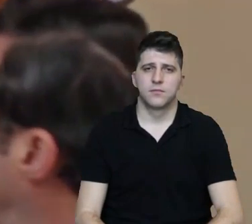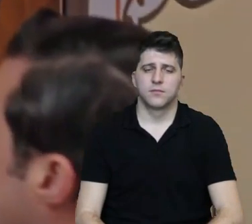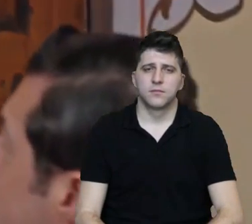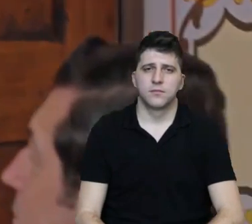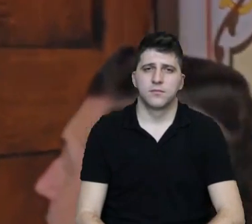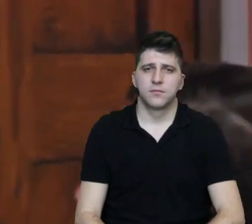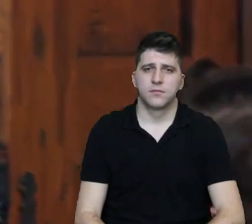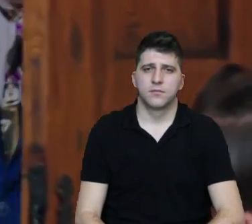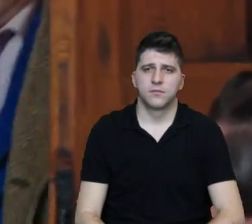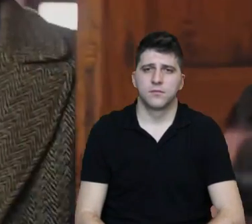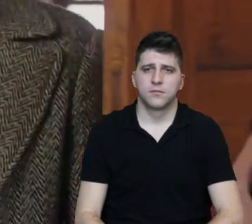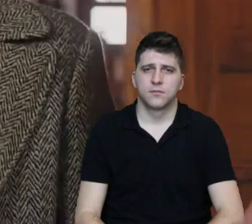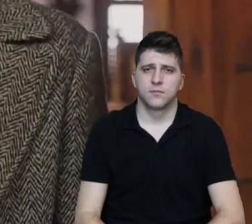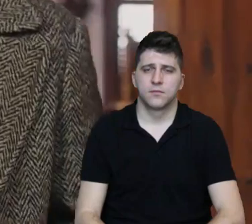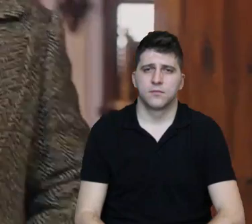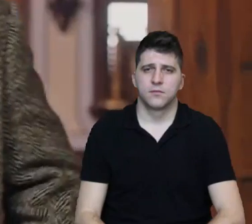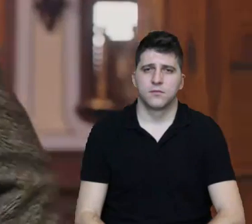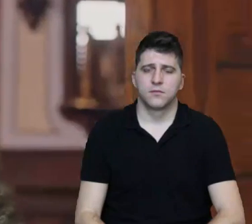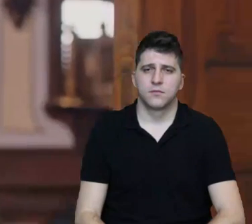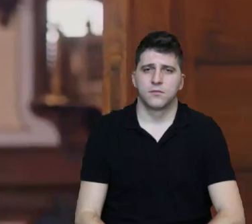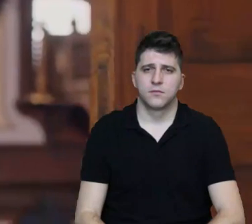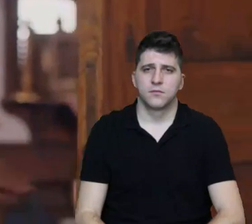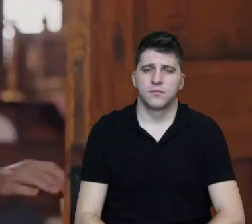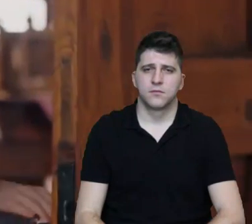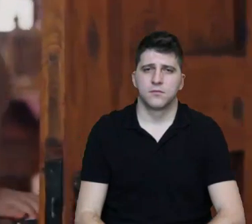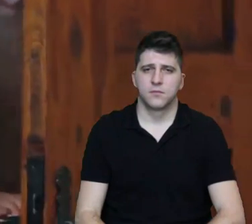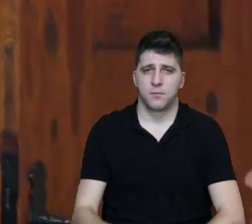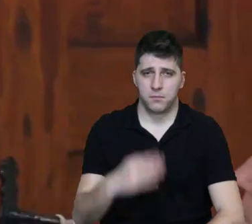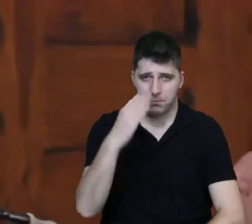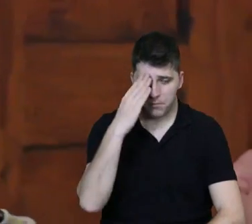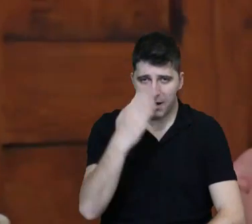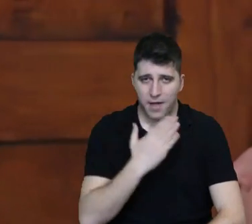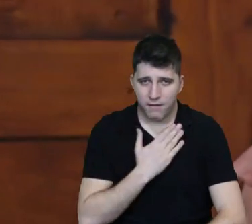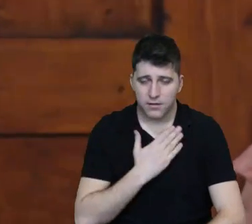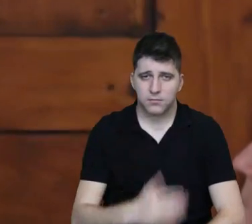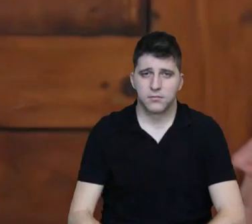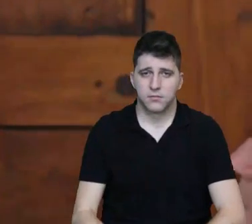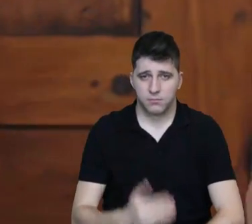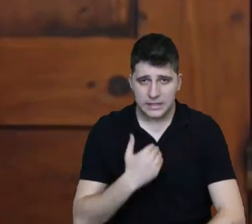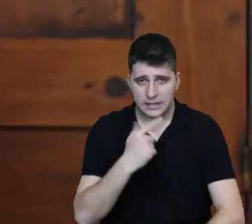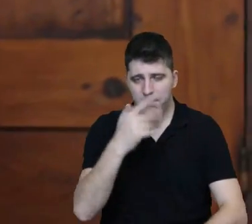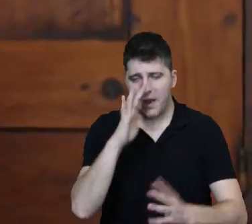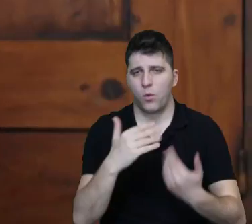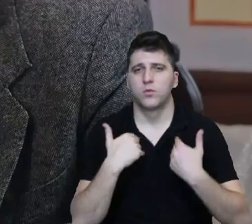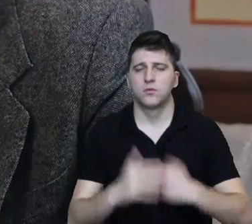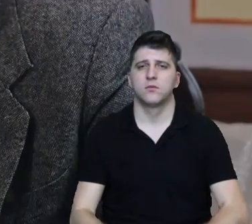giren Çiğdem gülümseyerek Yaşar'ı buyur edip gitti. Merhabalar efendim. Biz de seni